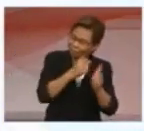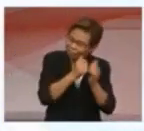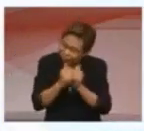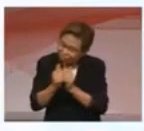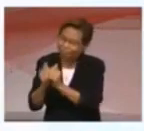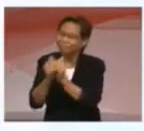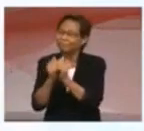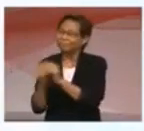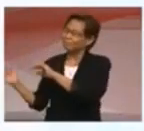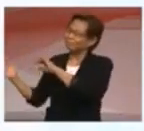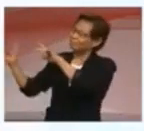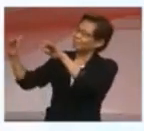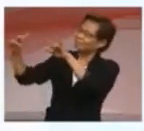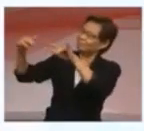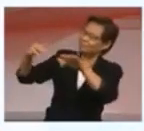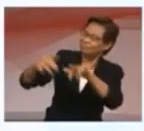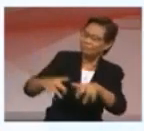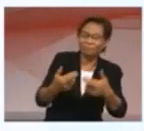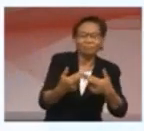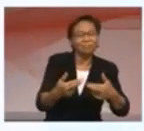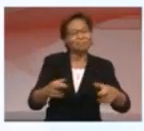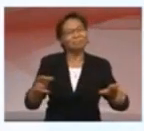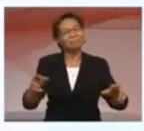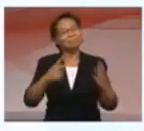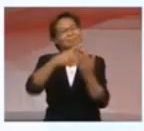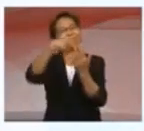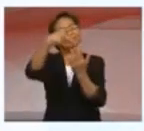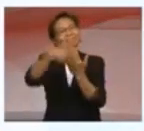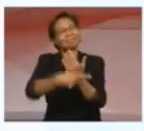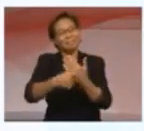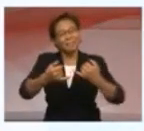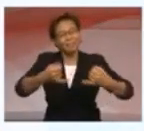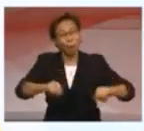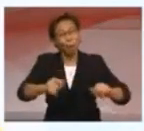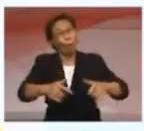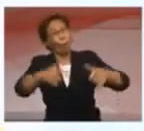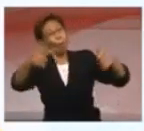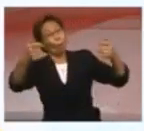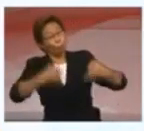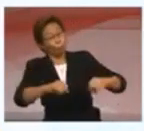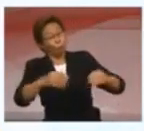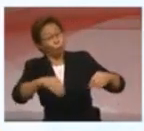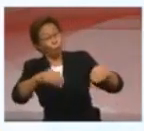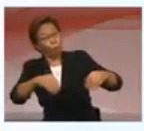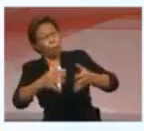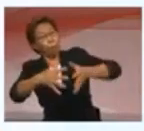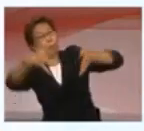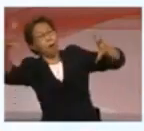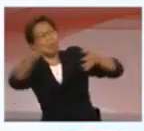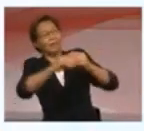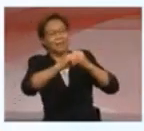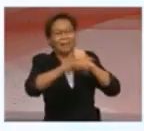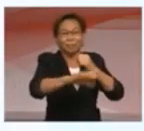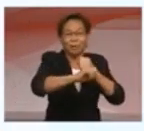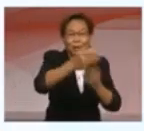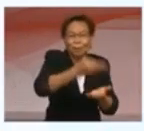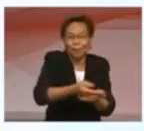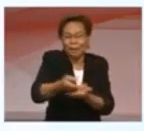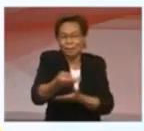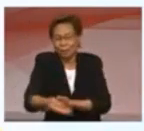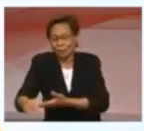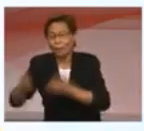semua hadir pada pelancaran program jualan mega dan kempen beli barangan